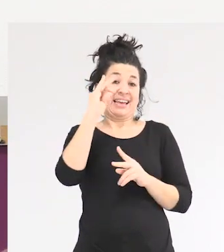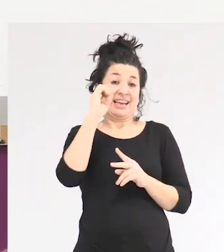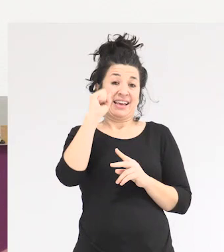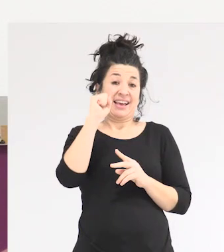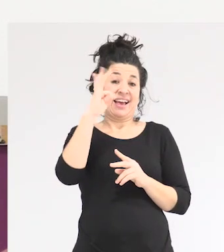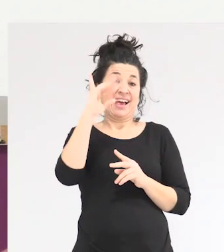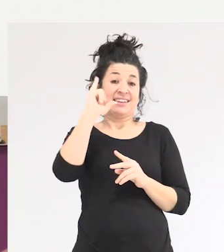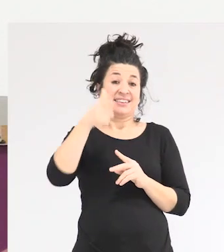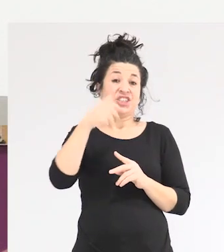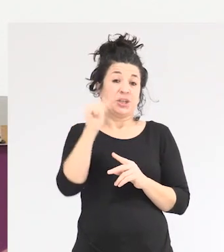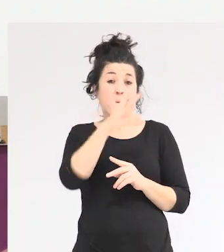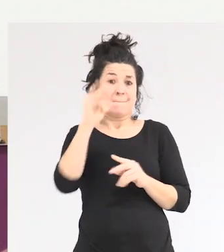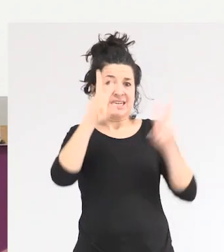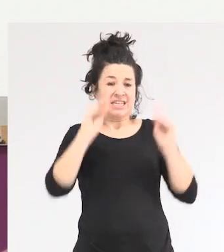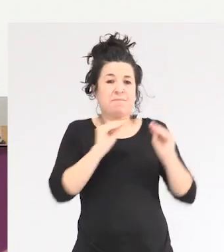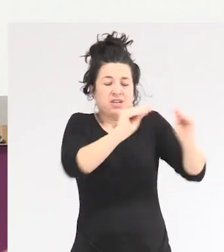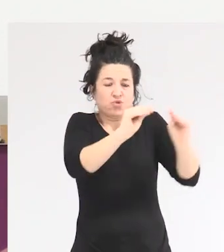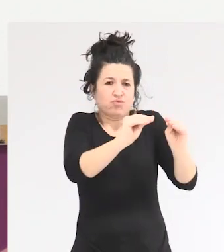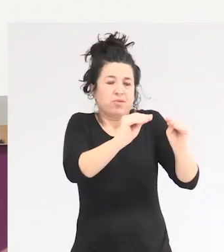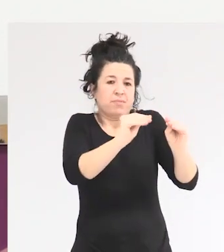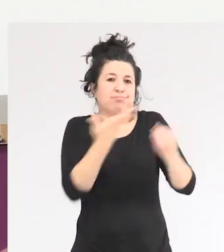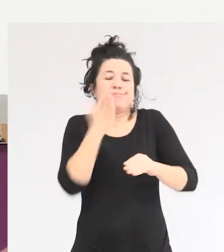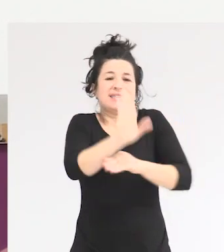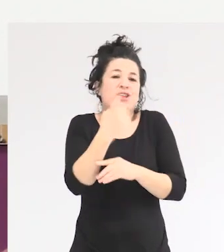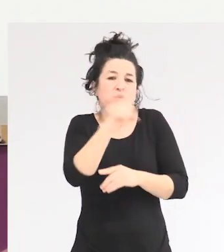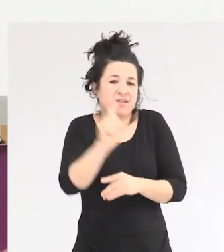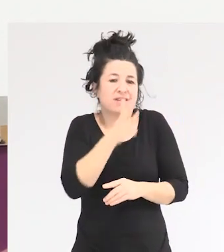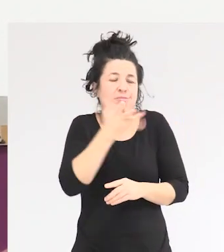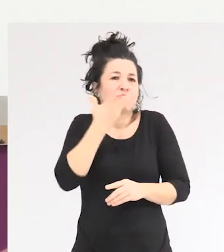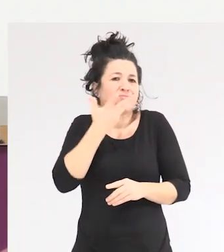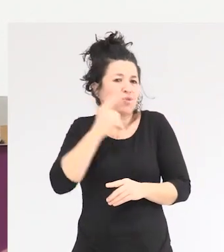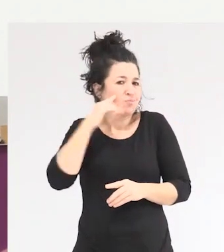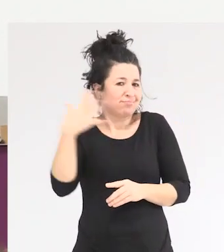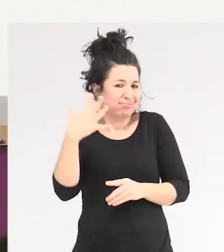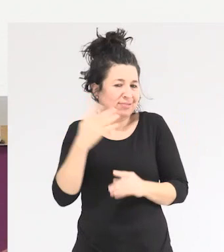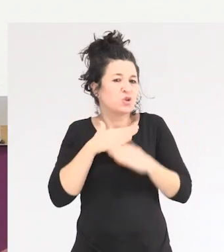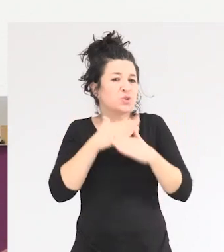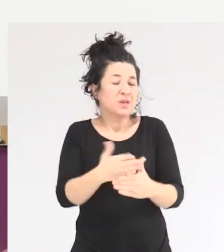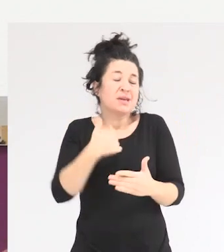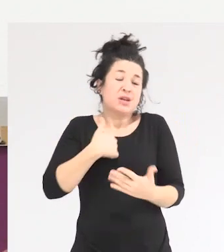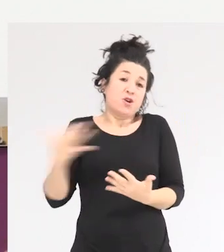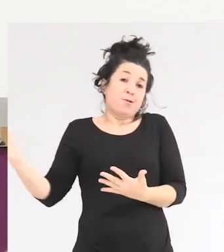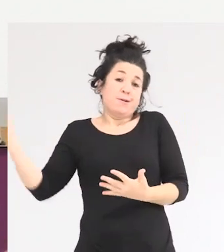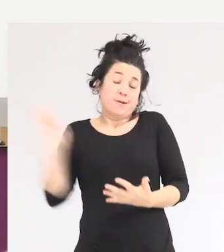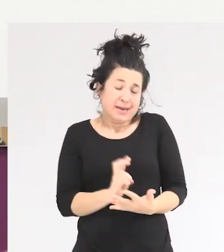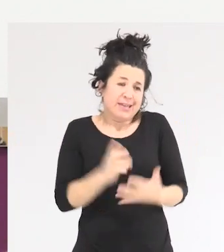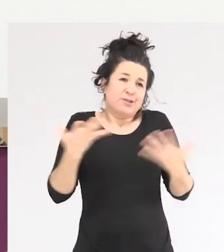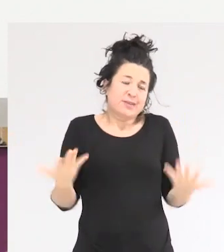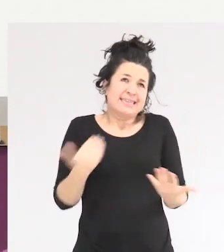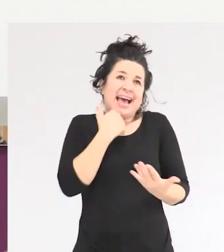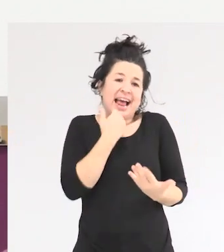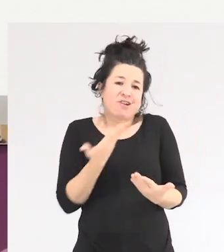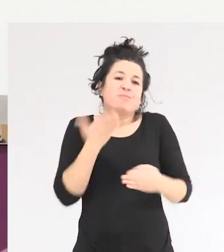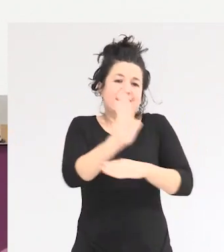dut ezaguna delako, bai gaia eta Katixa ere, baina bueno, jaketa hemen nagoen, hemen nagoen kasuan, aurkeztuko dut